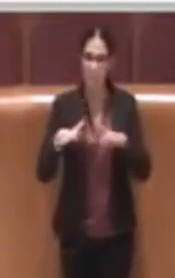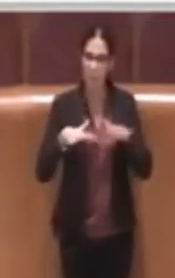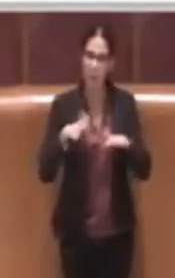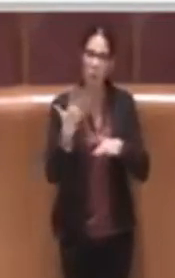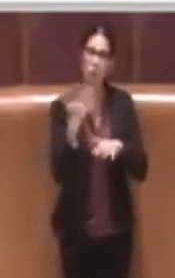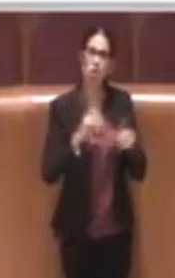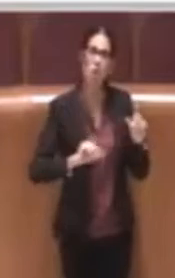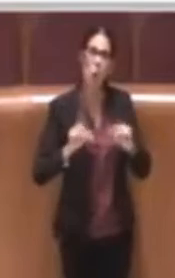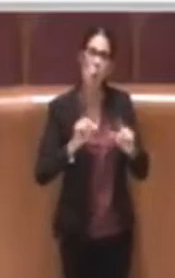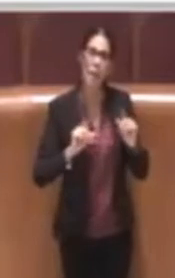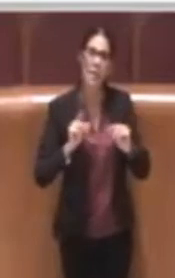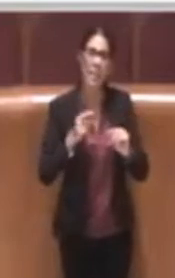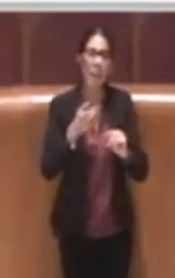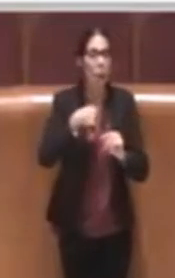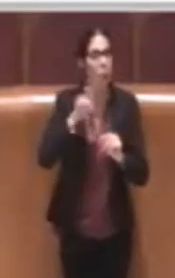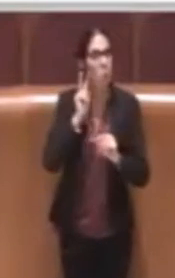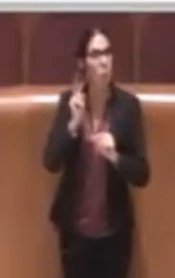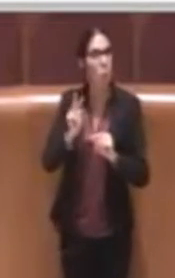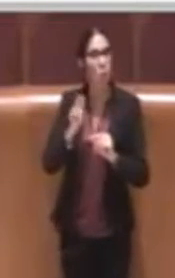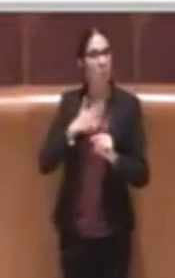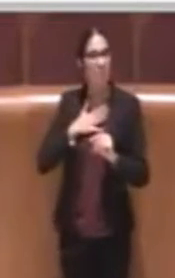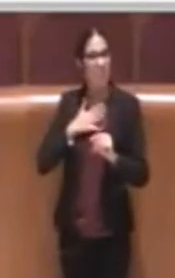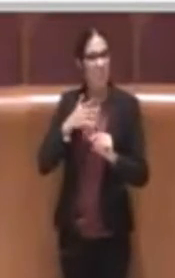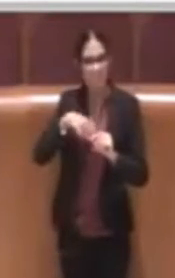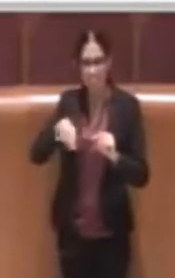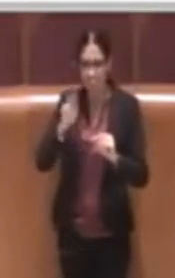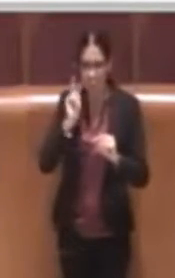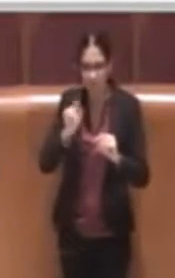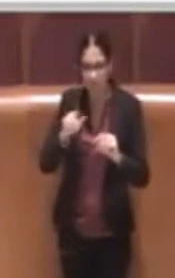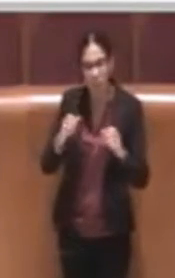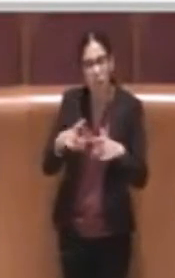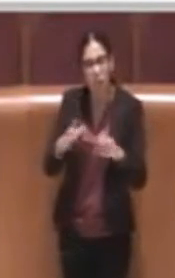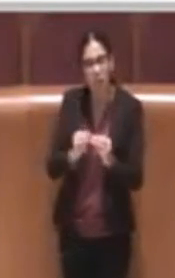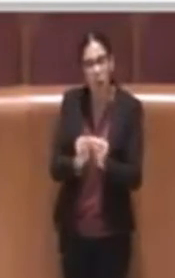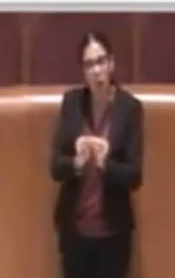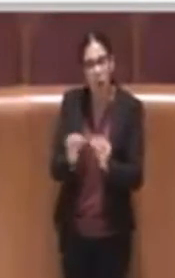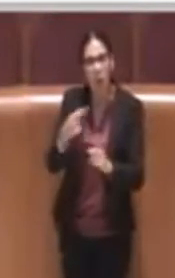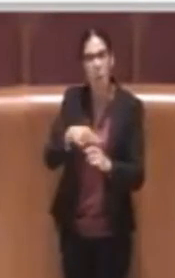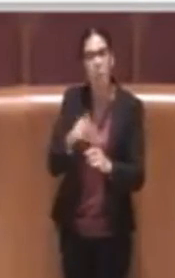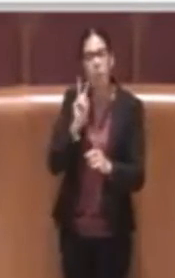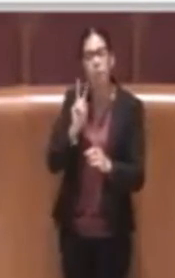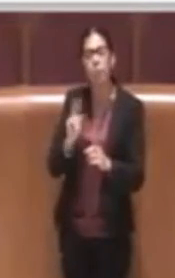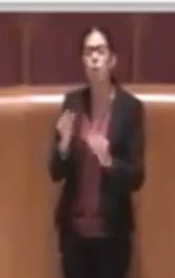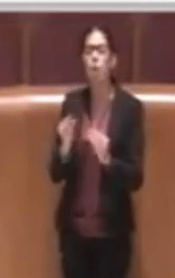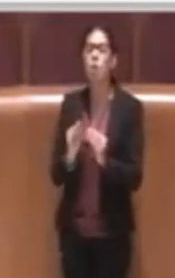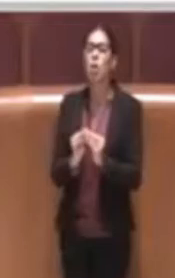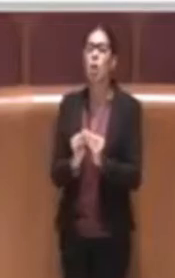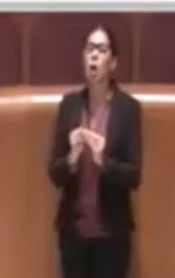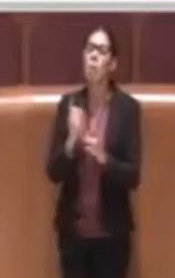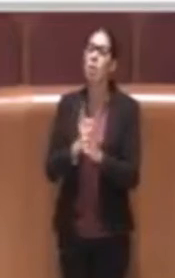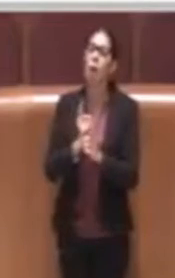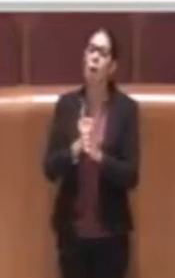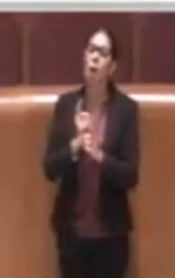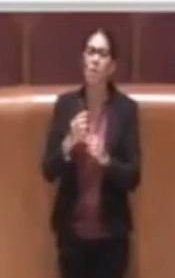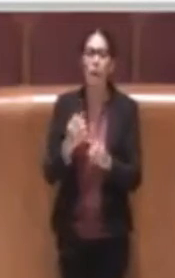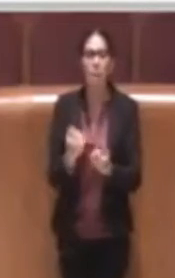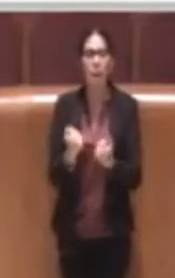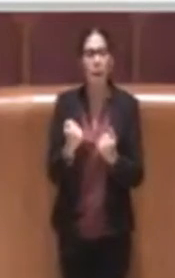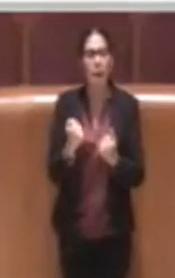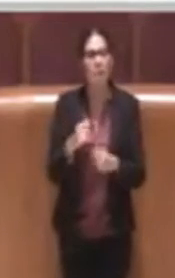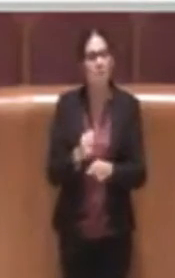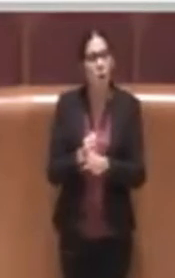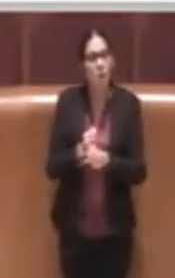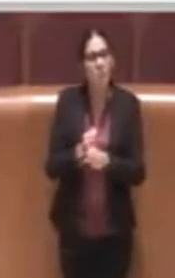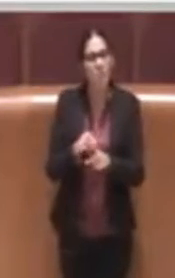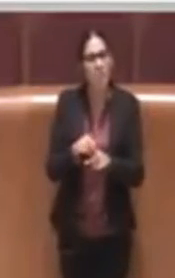nostra visione di città e di come dovrebbero essere orientati sicuramente e rafforzati gli investimenti è